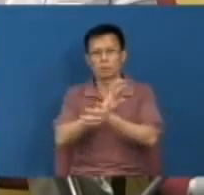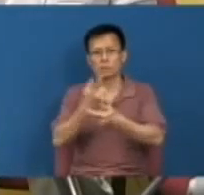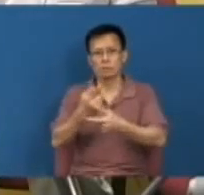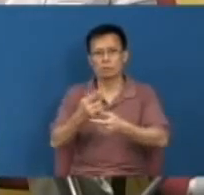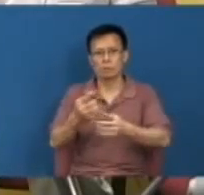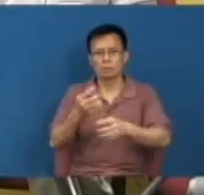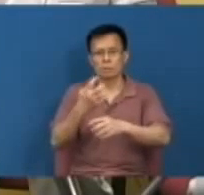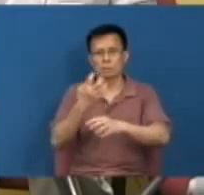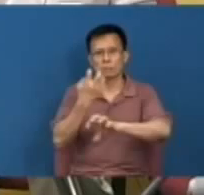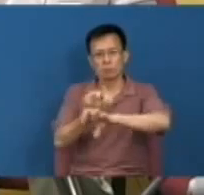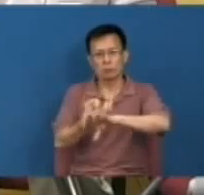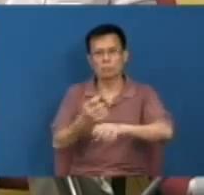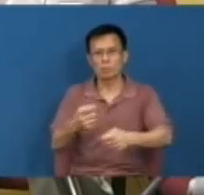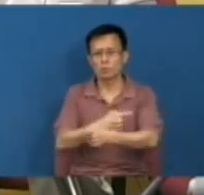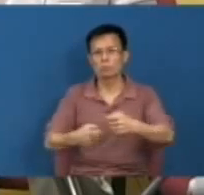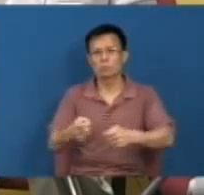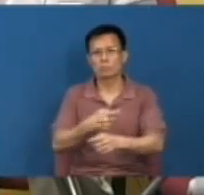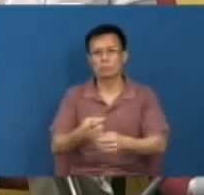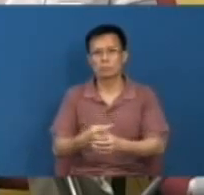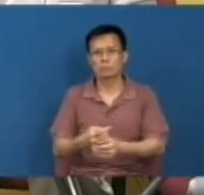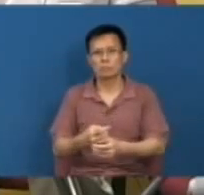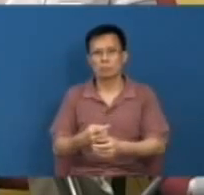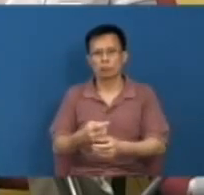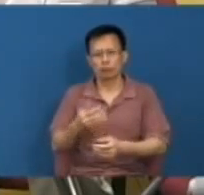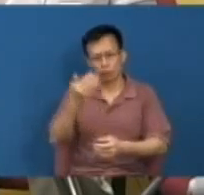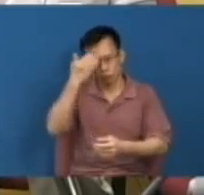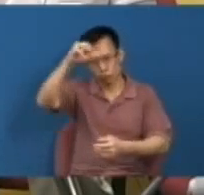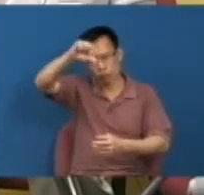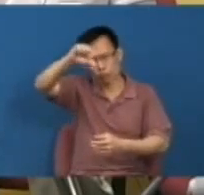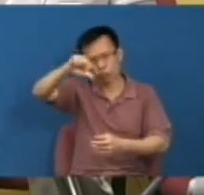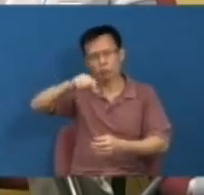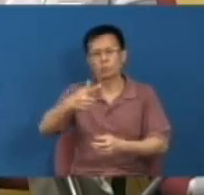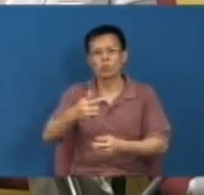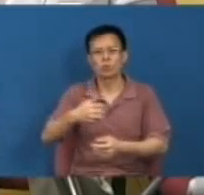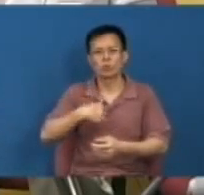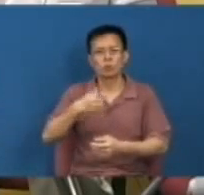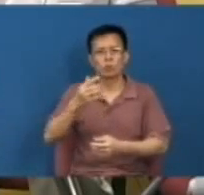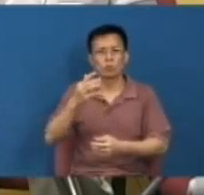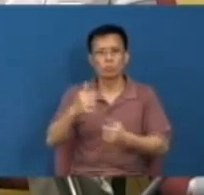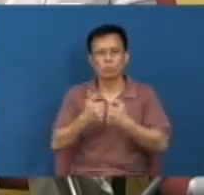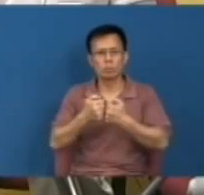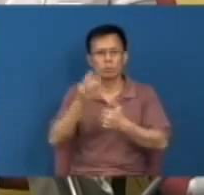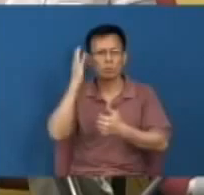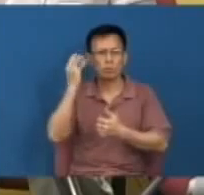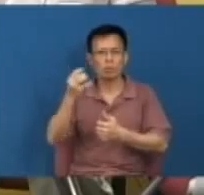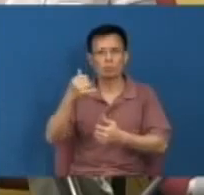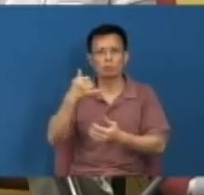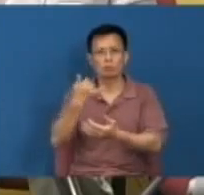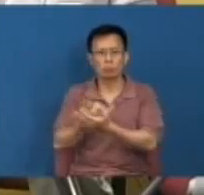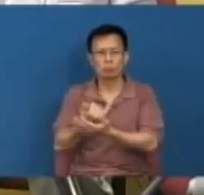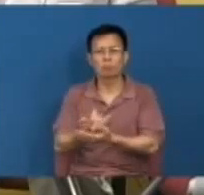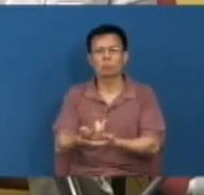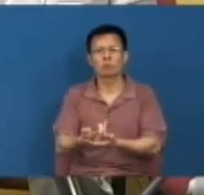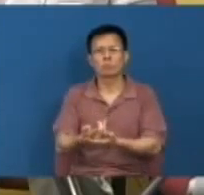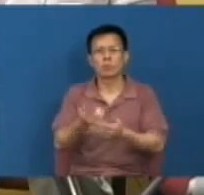因為好唔好彩咧，我屋企發生咗啲事，我先生過咗身。 咁後尾咧就喺2004年咧。我